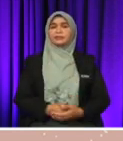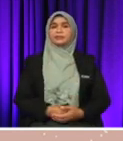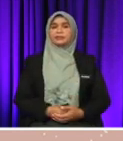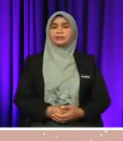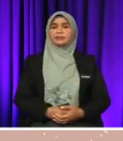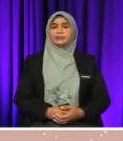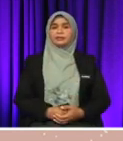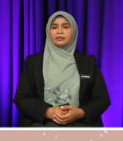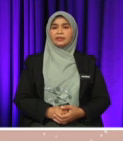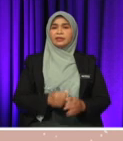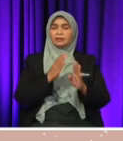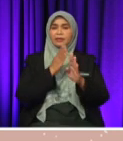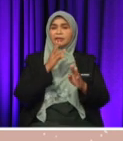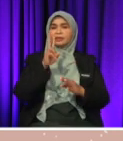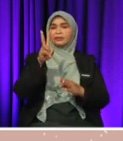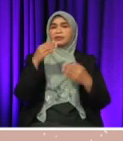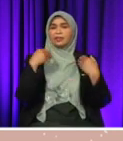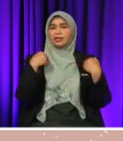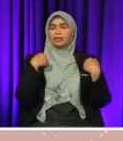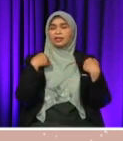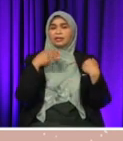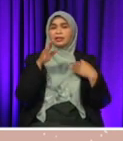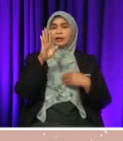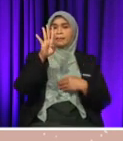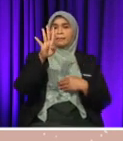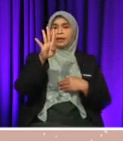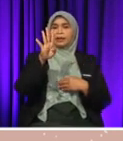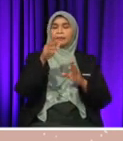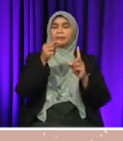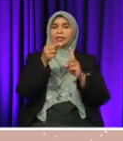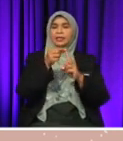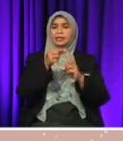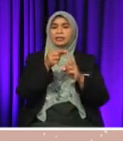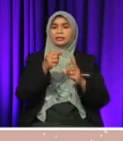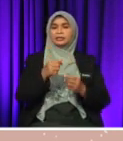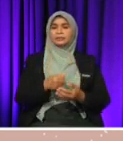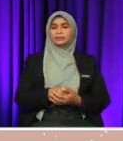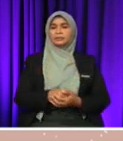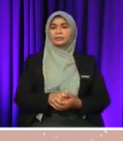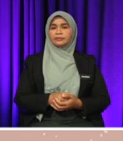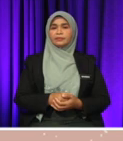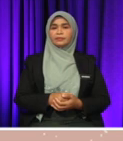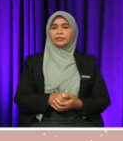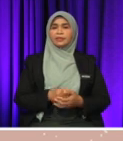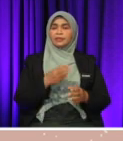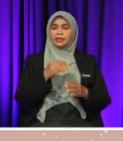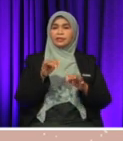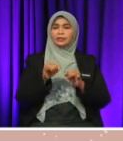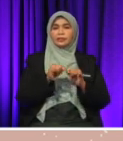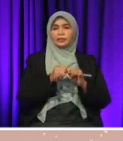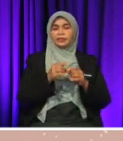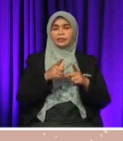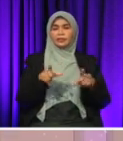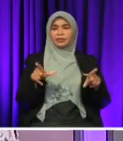Kidul ada 1234 kita ada empat patah perkataan sebagai dan sebagainya lah nanti murid-murid boleh